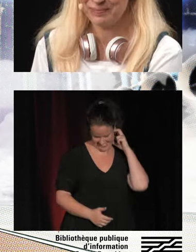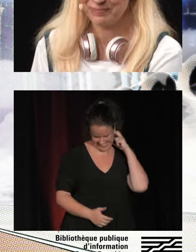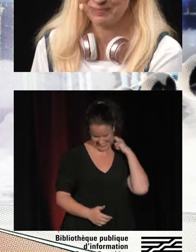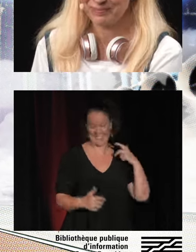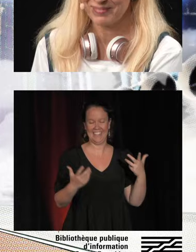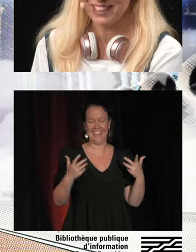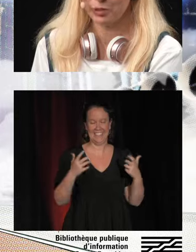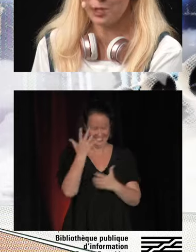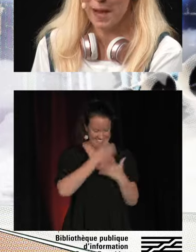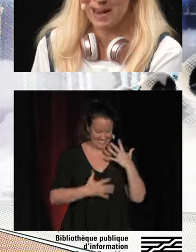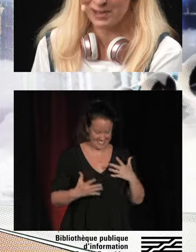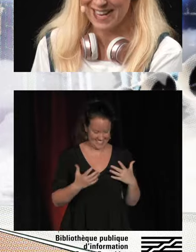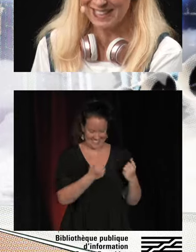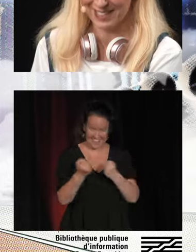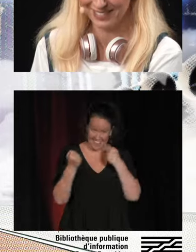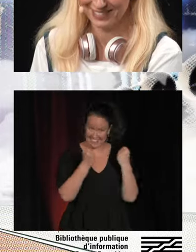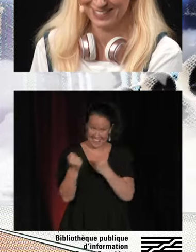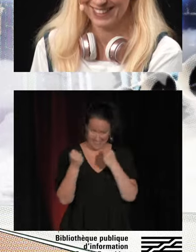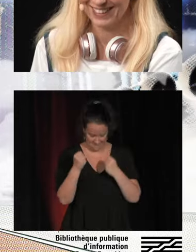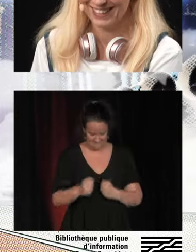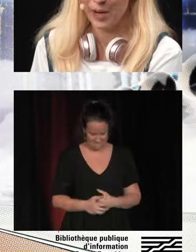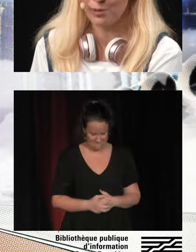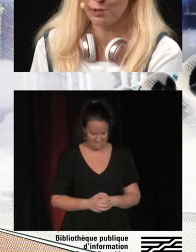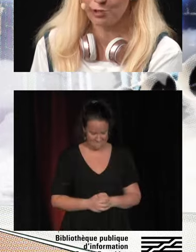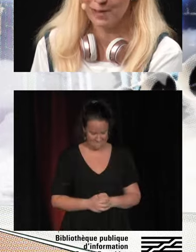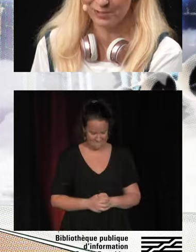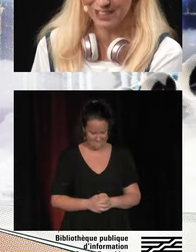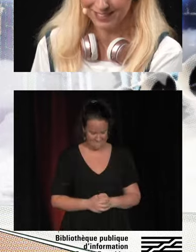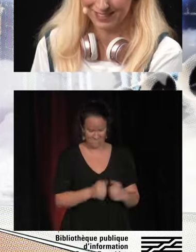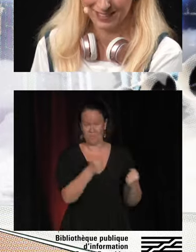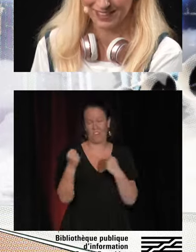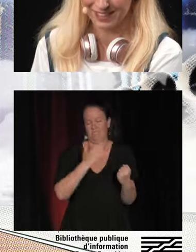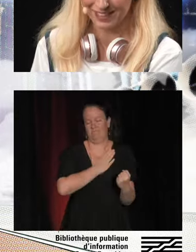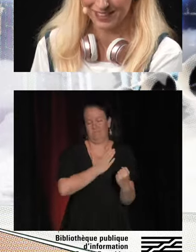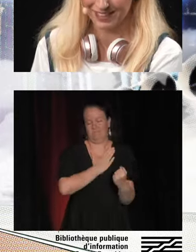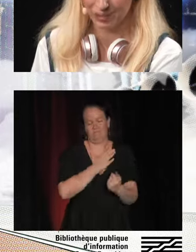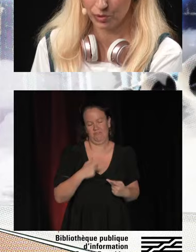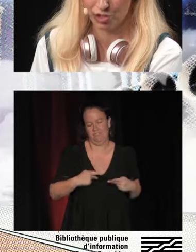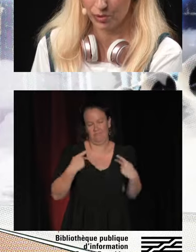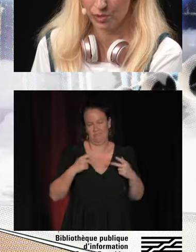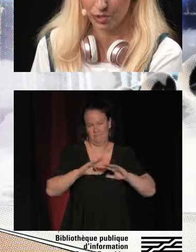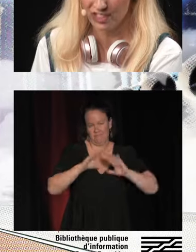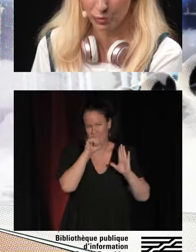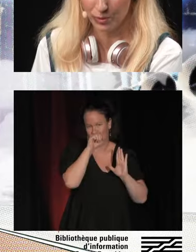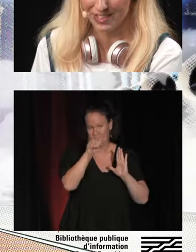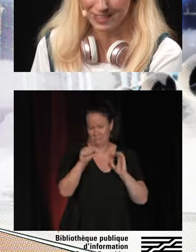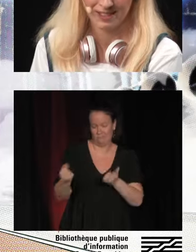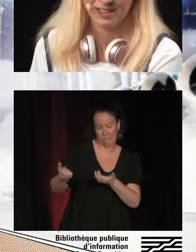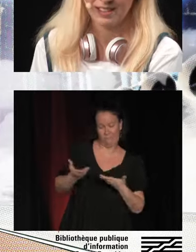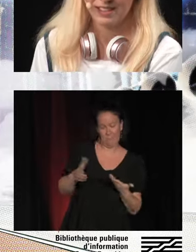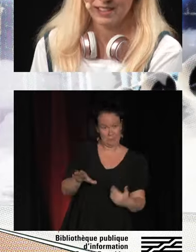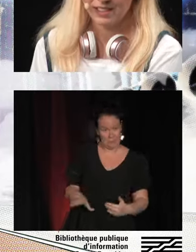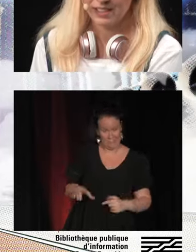Bien. Donc Super Mario Kart est un peu le jeu de ma vie, donc que j'ai eu quand j'étais toute